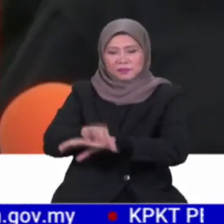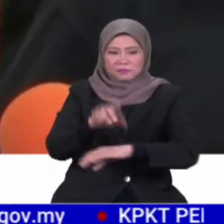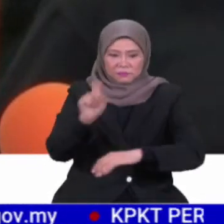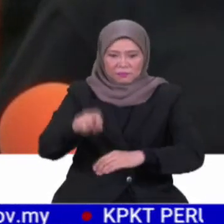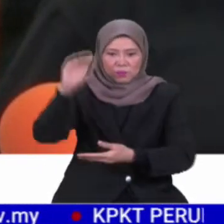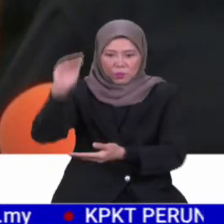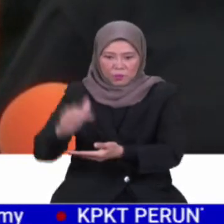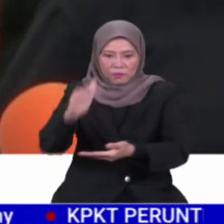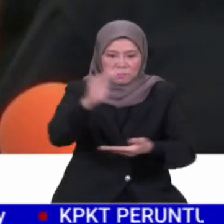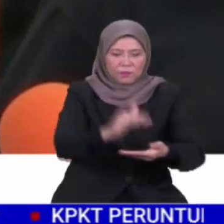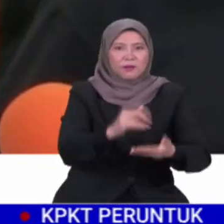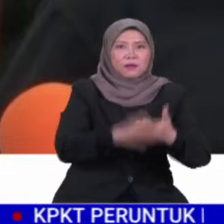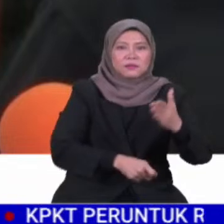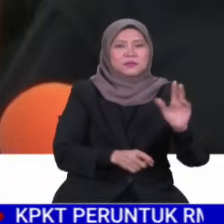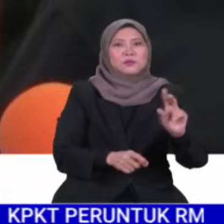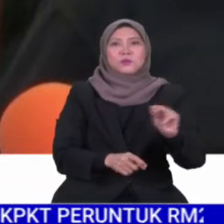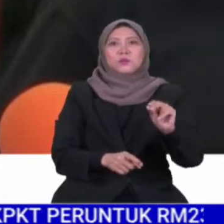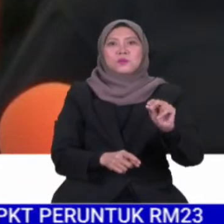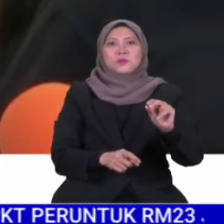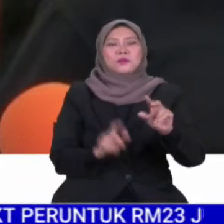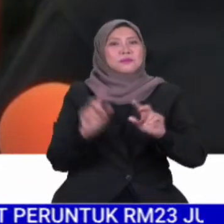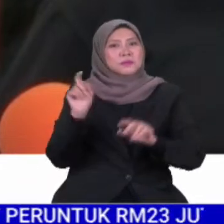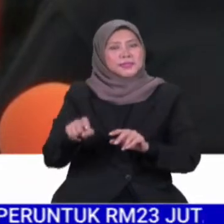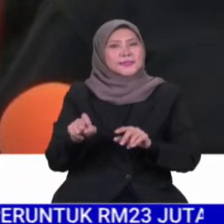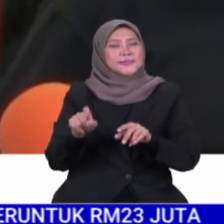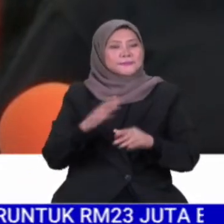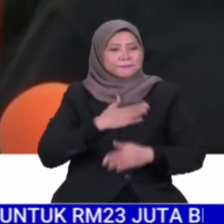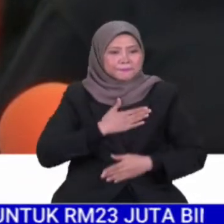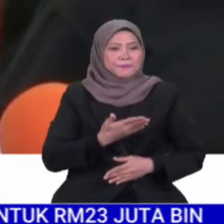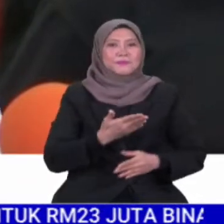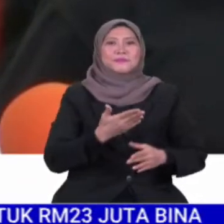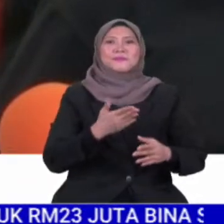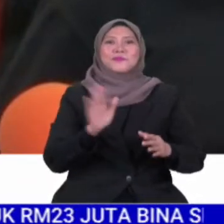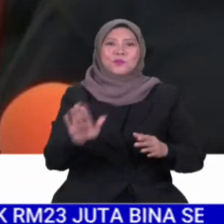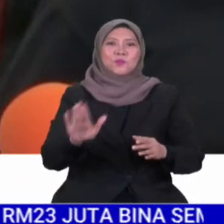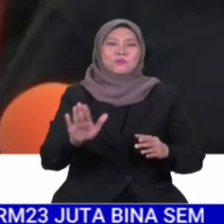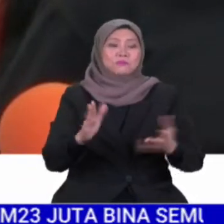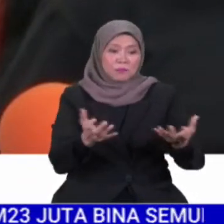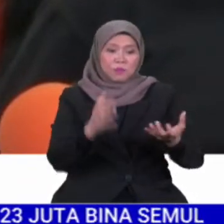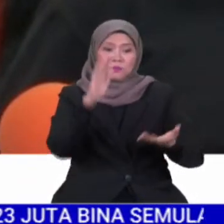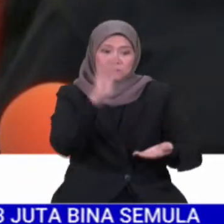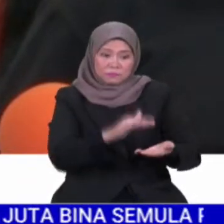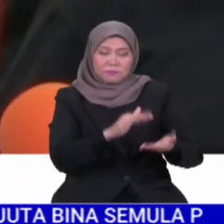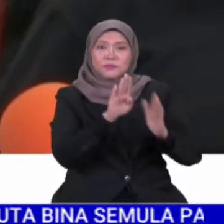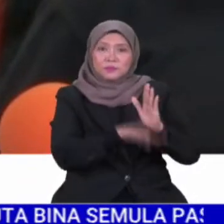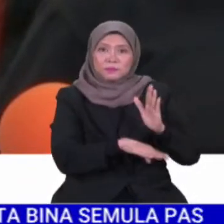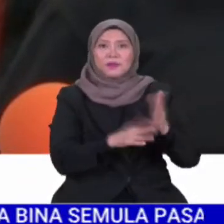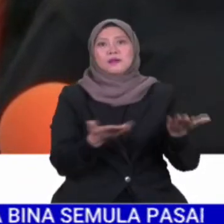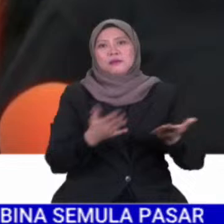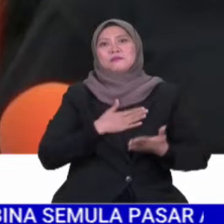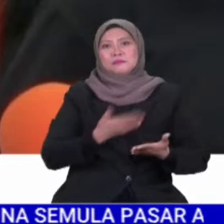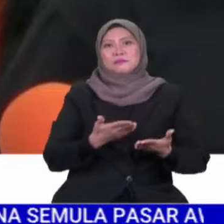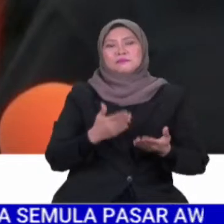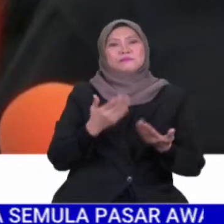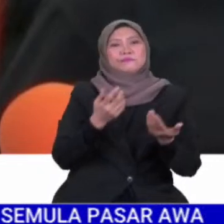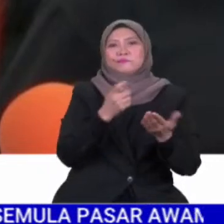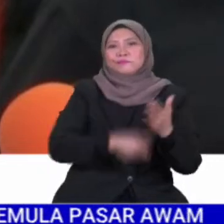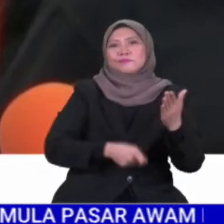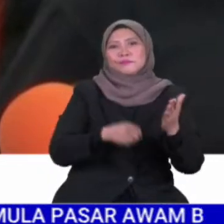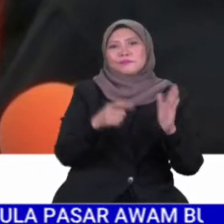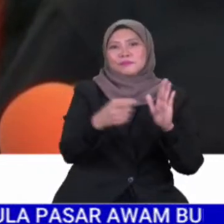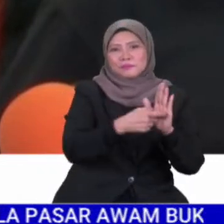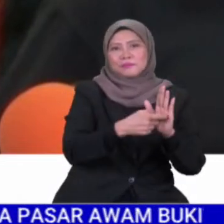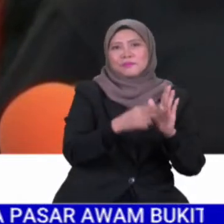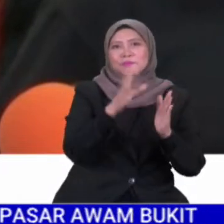untuk diorang turunkan, tapi benda ni kena lahir dengan hatinya sendiri dengan rela. Itu konsep menu ramah. Kita tak